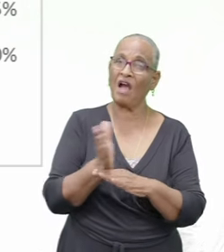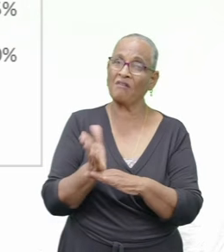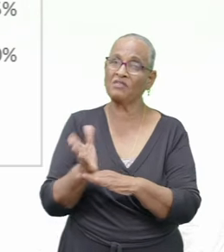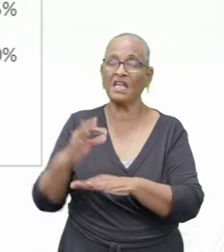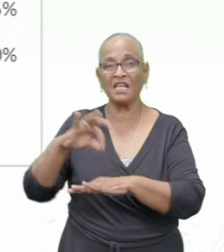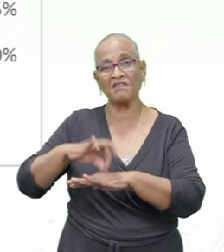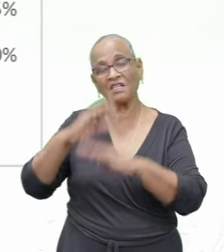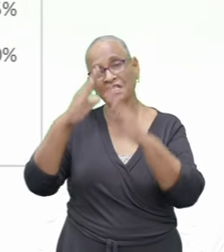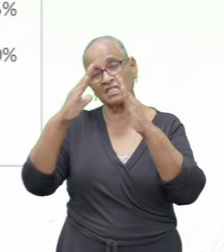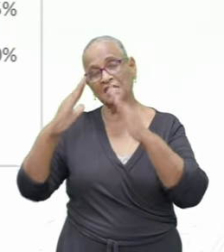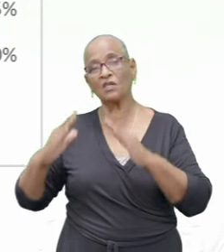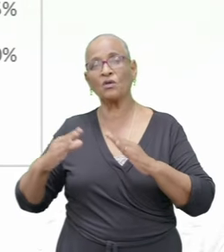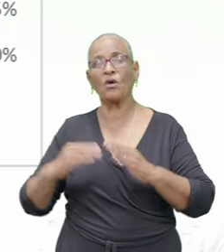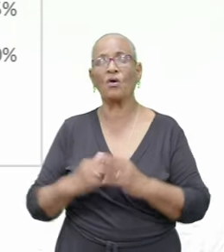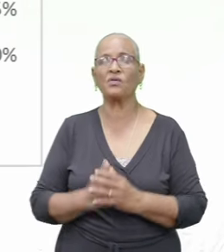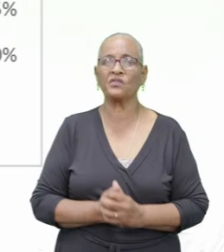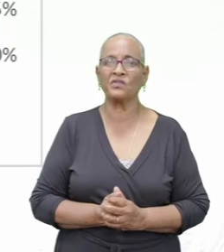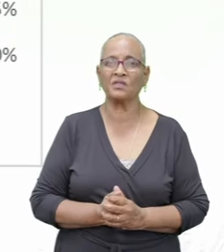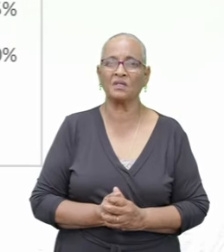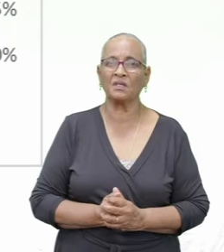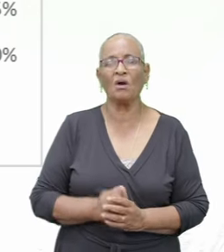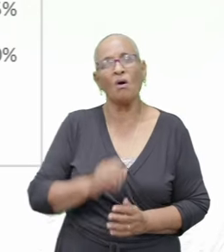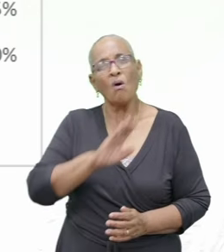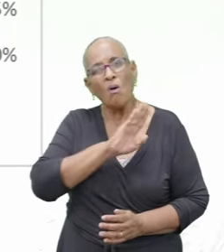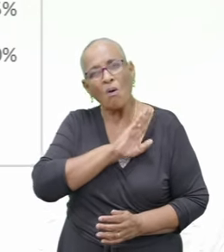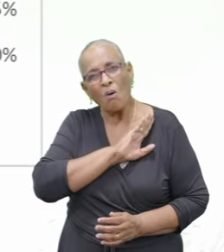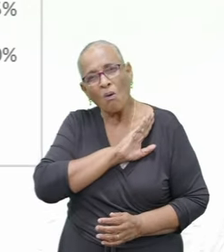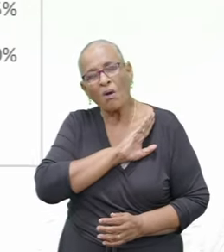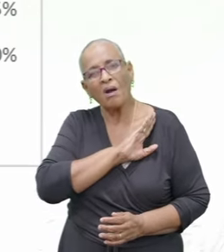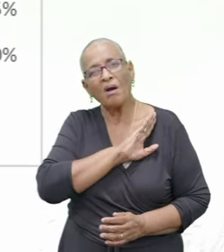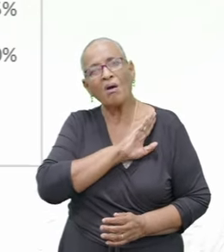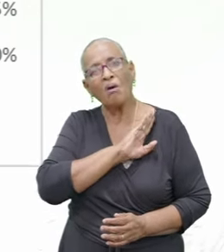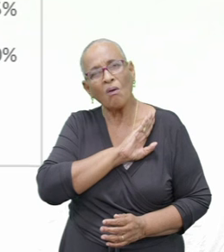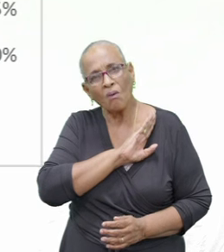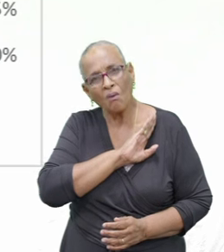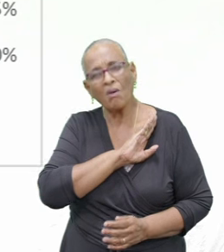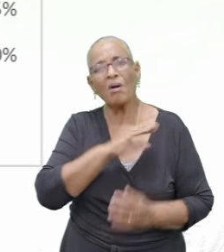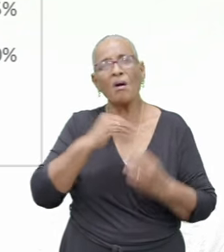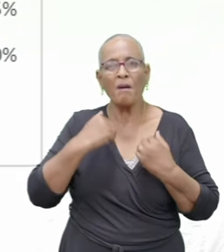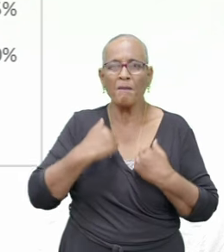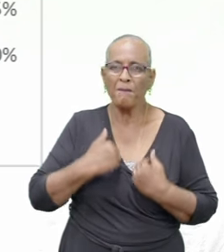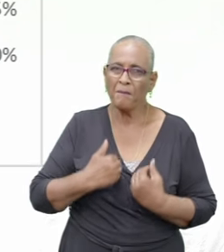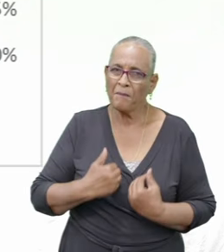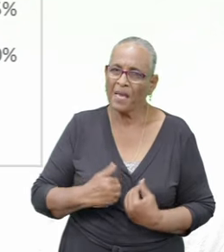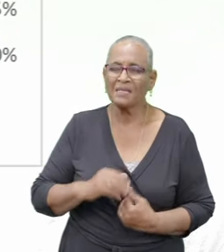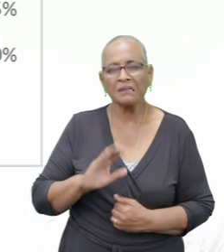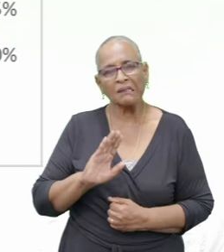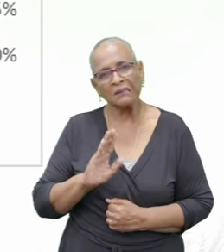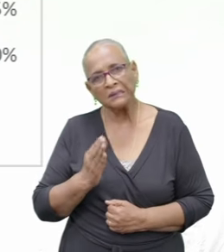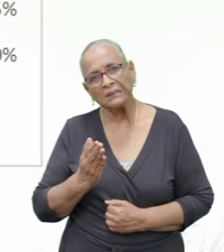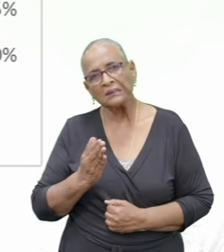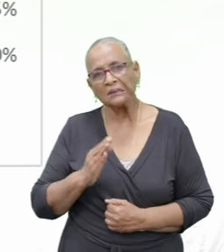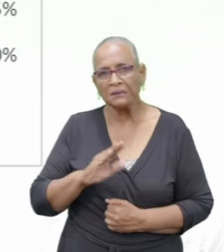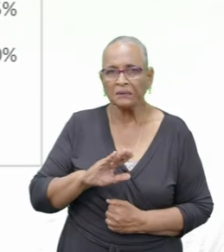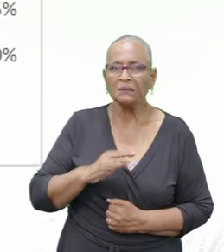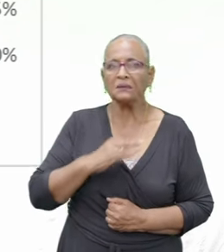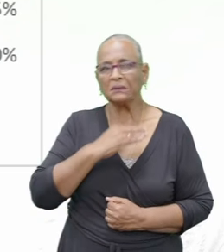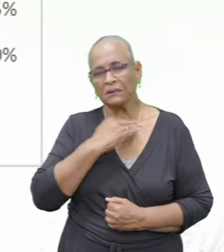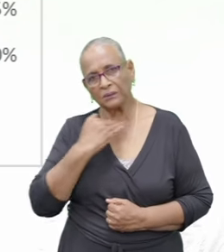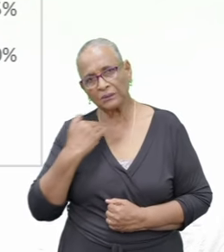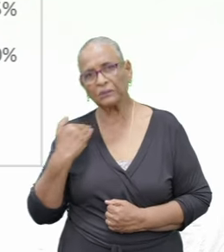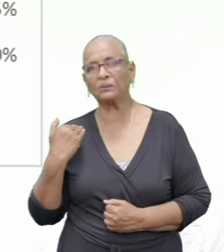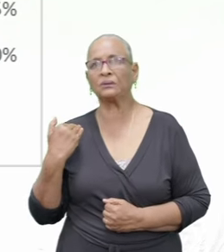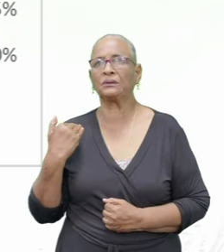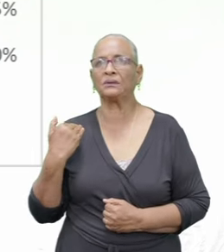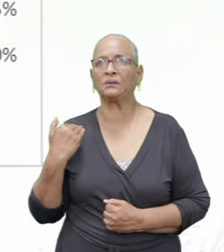ziekenhuis, dat er ook een percentage van personen kan overlijden. En u ziet hier, dit zijn